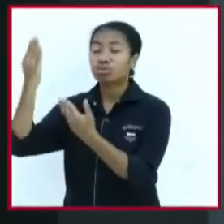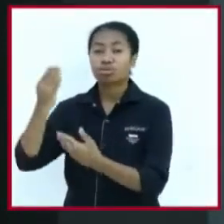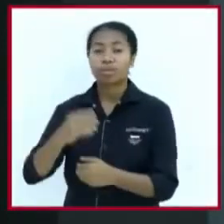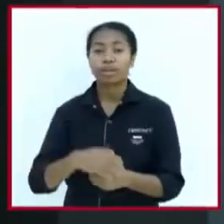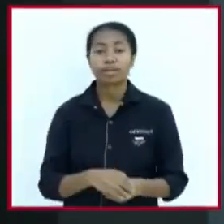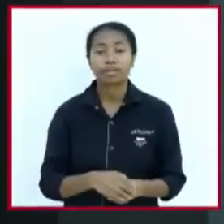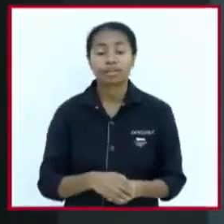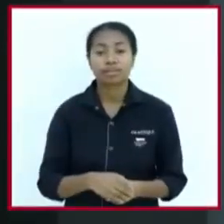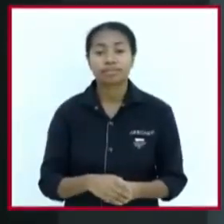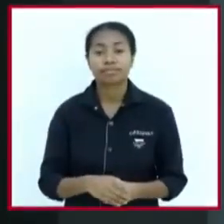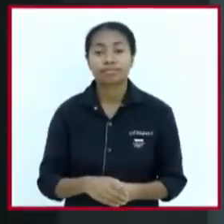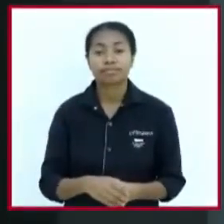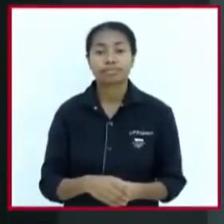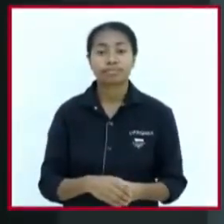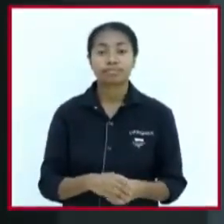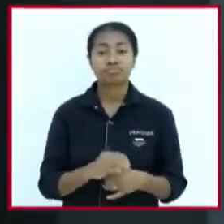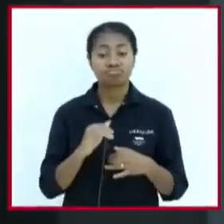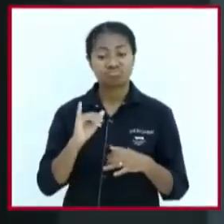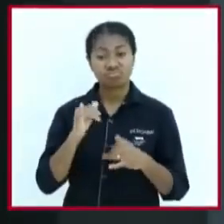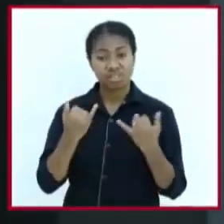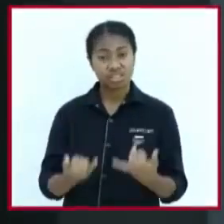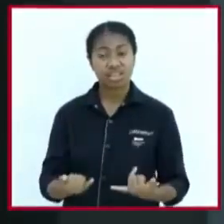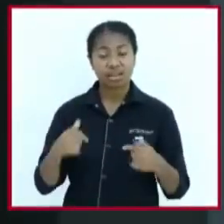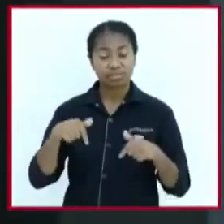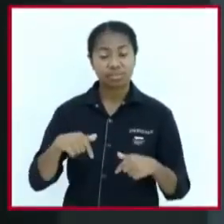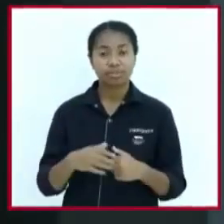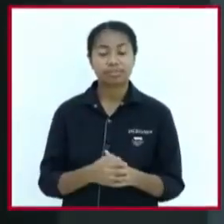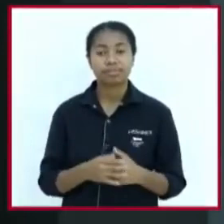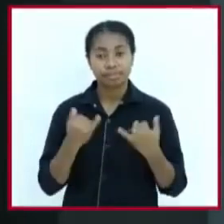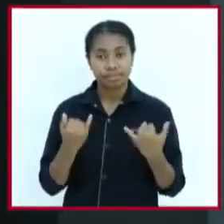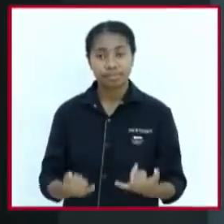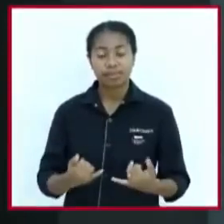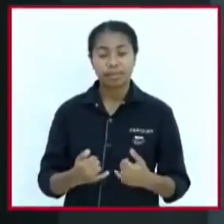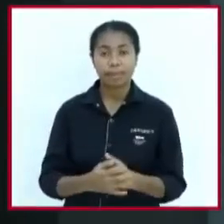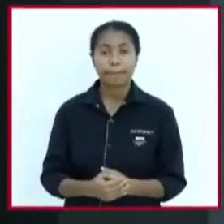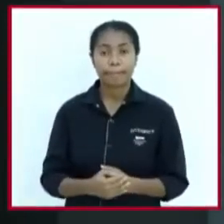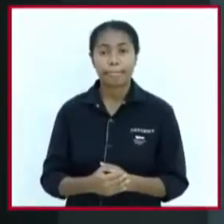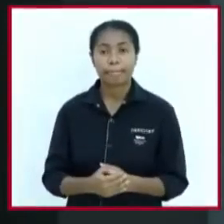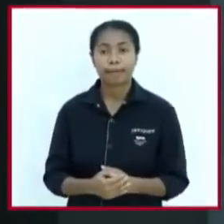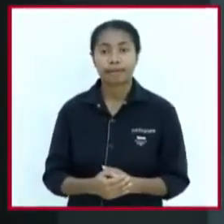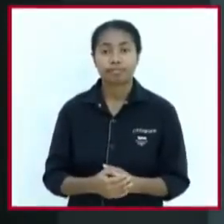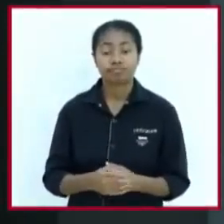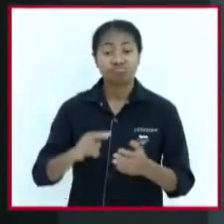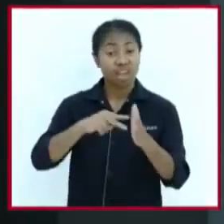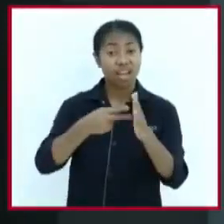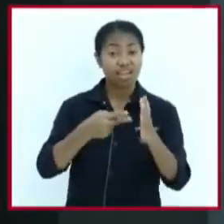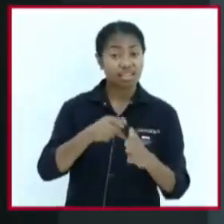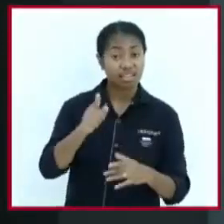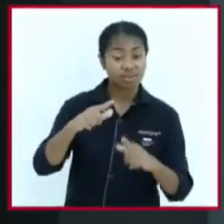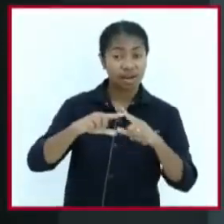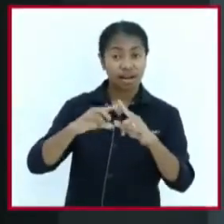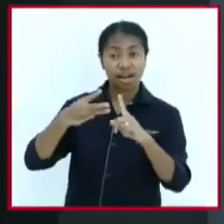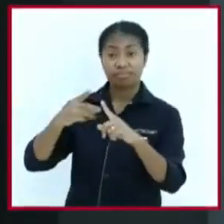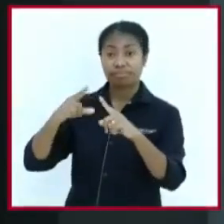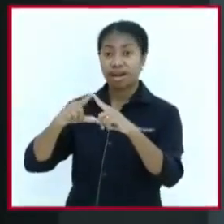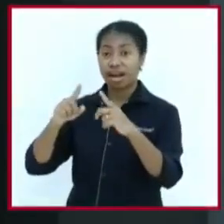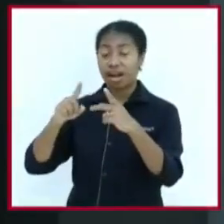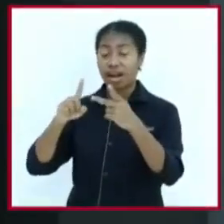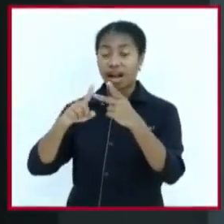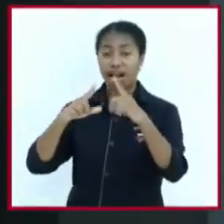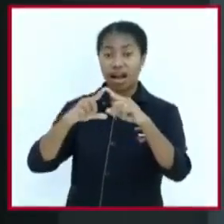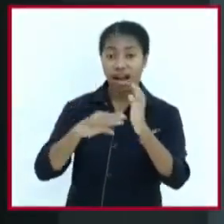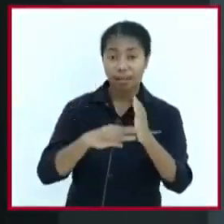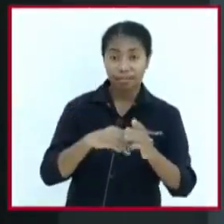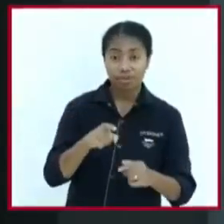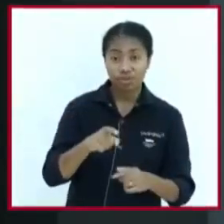nah Hai Sekarang gini Oh berarti Abraham nenek moyang kalian orang Yahudi